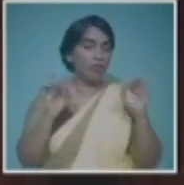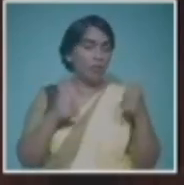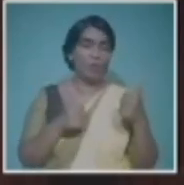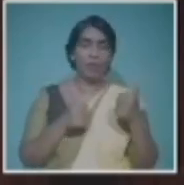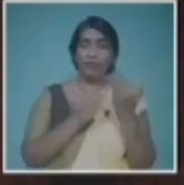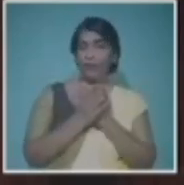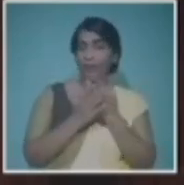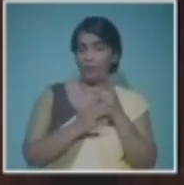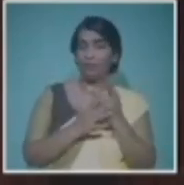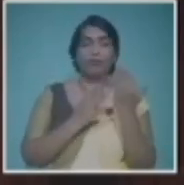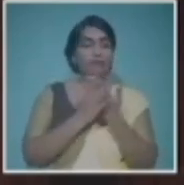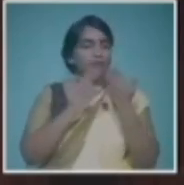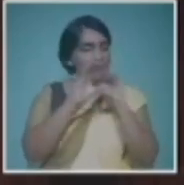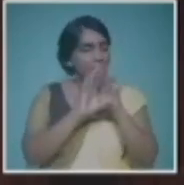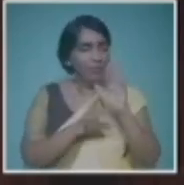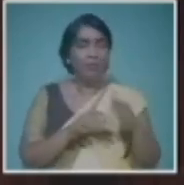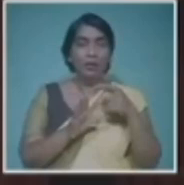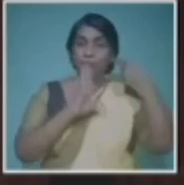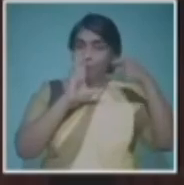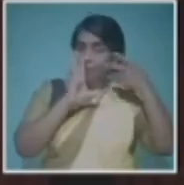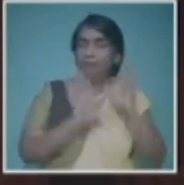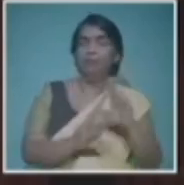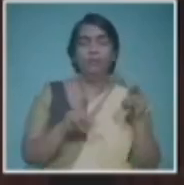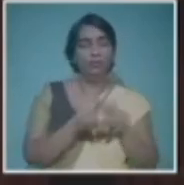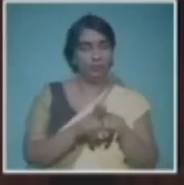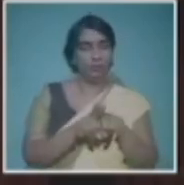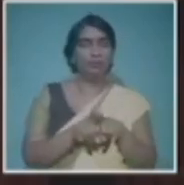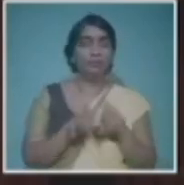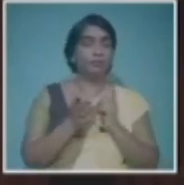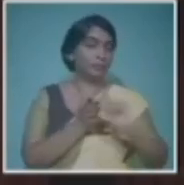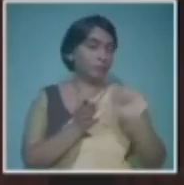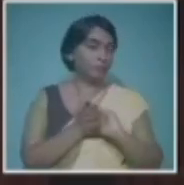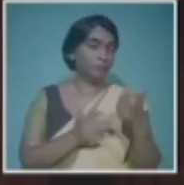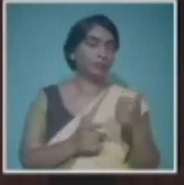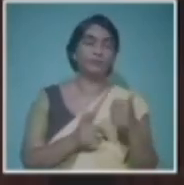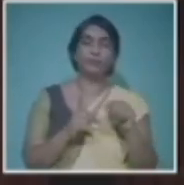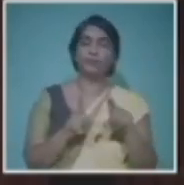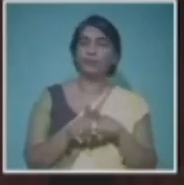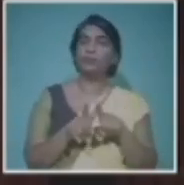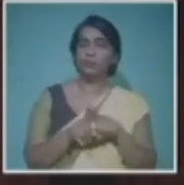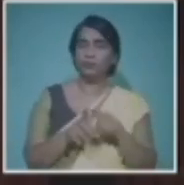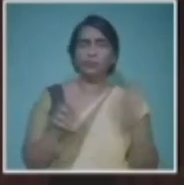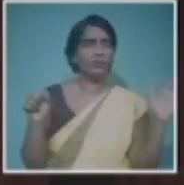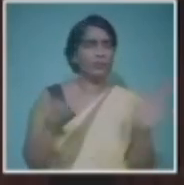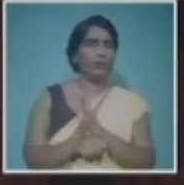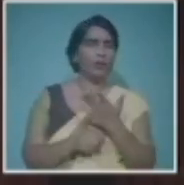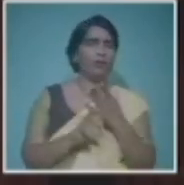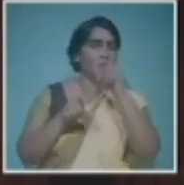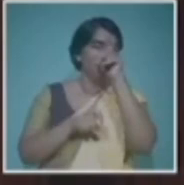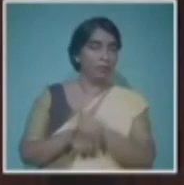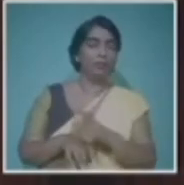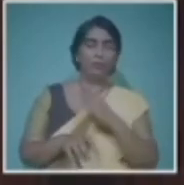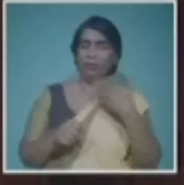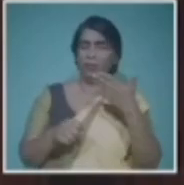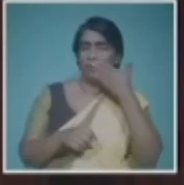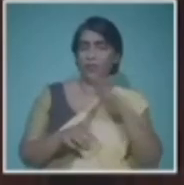ඔහු රංගනයෙන් දායක වෙලා තියෙනවා, නිෂ්පාදනයෙන් දායක වෙලා තියෙනවා, ලේඛන කලාවෙන් දායක වෙලා තියෙනවා. ඒක නිසා අංග සම්පූර්ණ කලාකරුවෙක් විදිහට